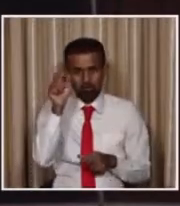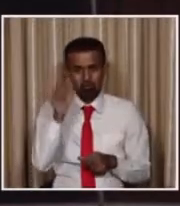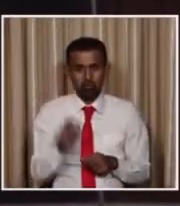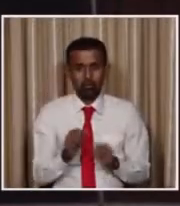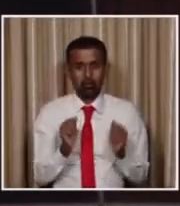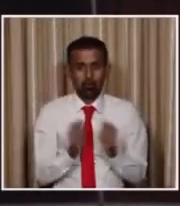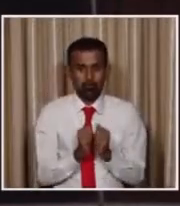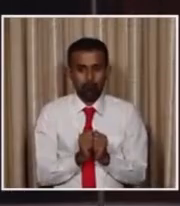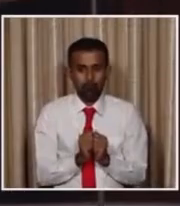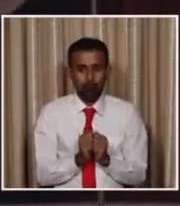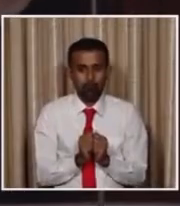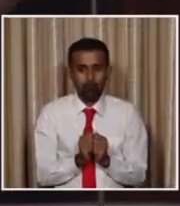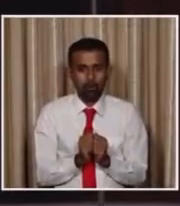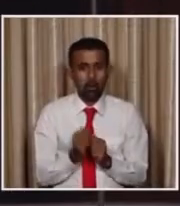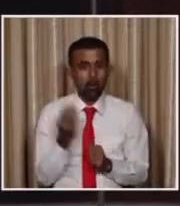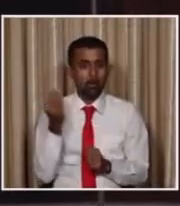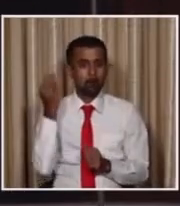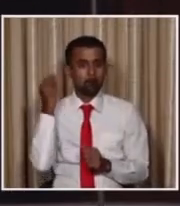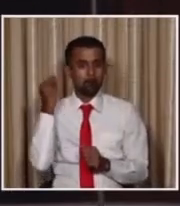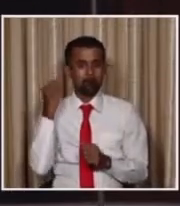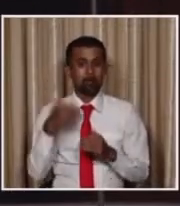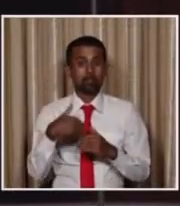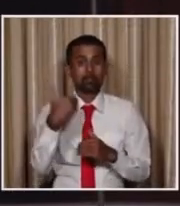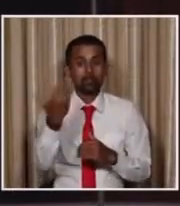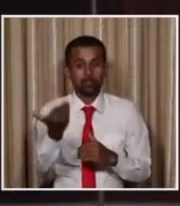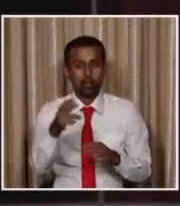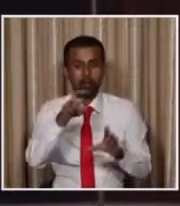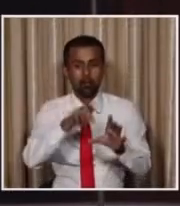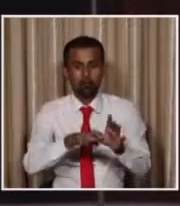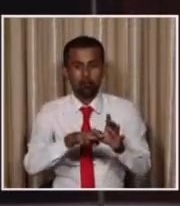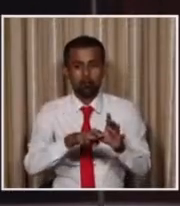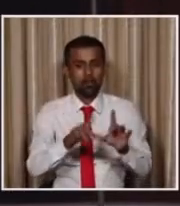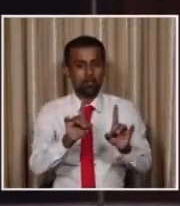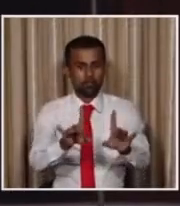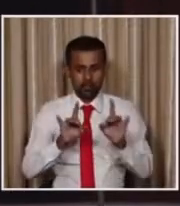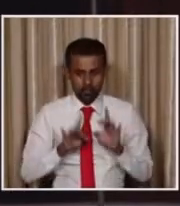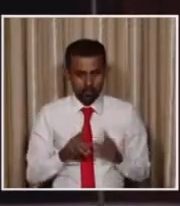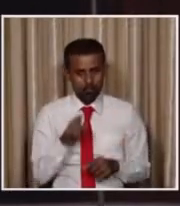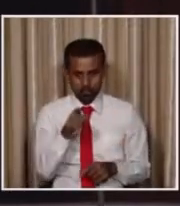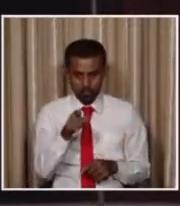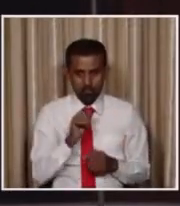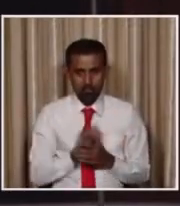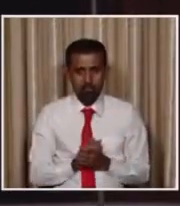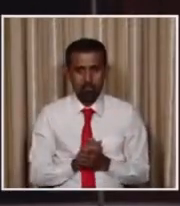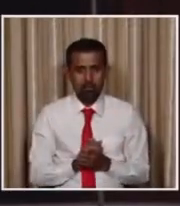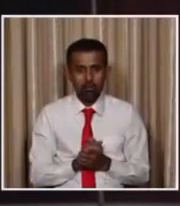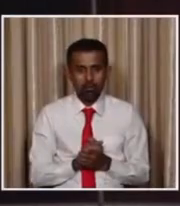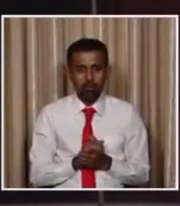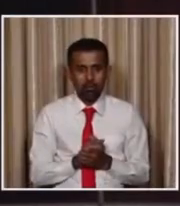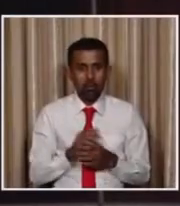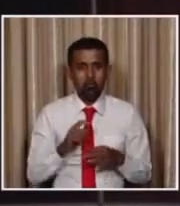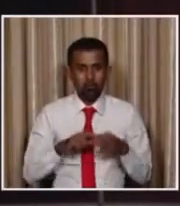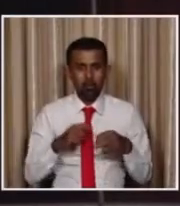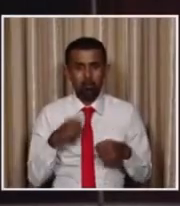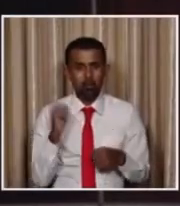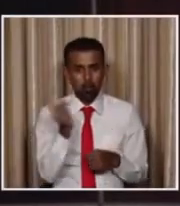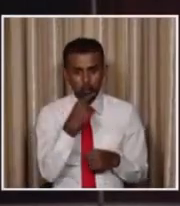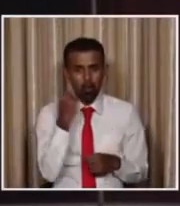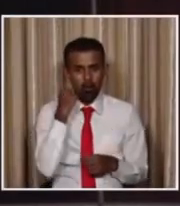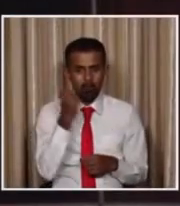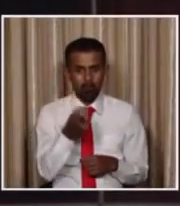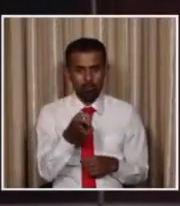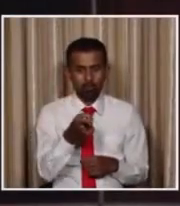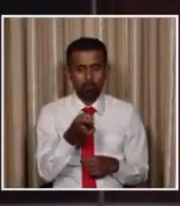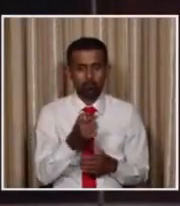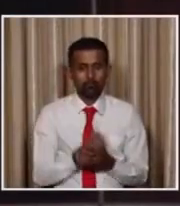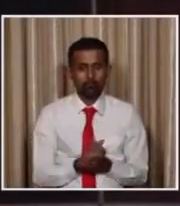කටයුතු කරද්දී පසුපෙළටත් ඉදිරිපෙළටත් කාටත් සාධාරණේ වුණාද කළාද කියන එක පිළිබඳව ප්‍රශ්න අපි හැමෝටම තිබෙනවා.